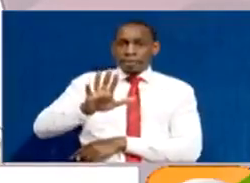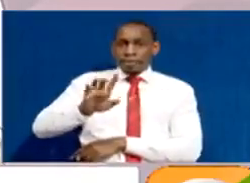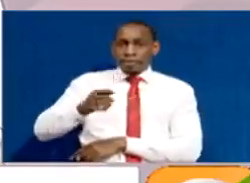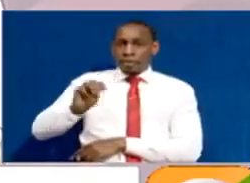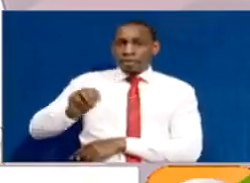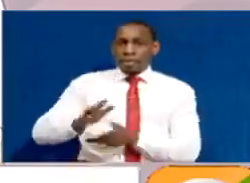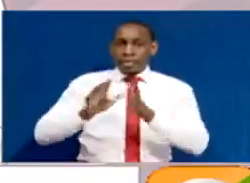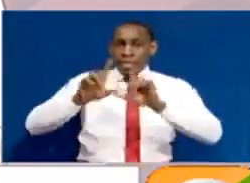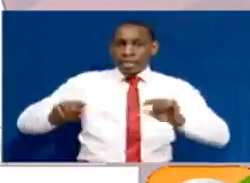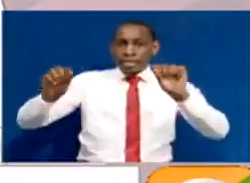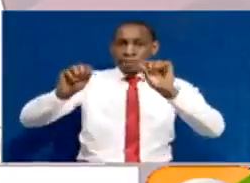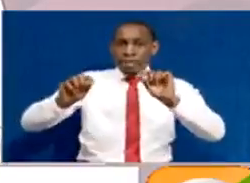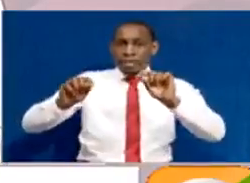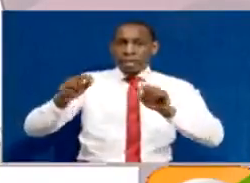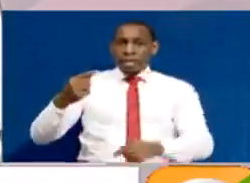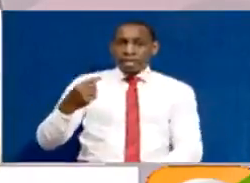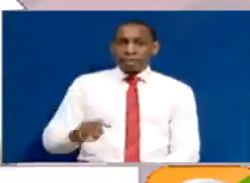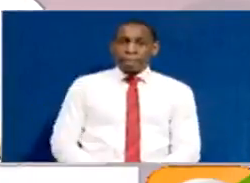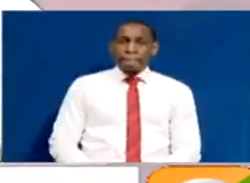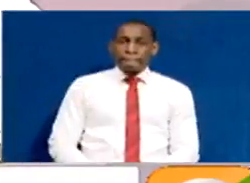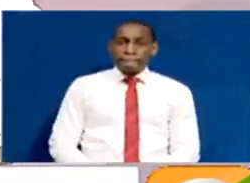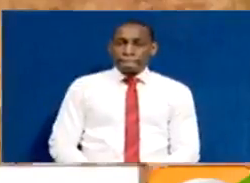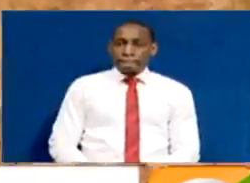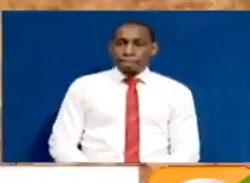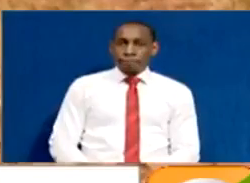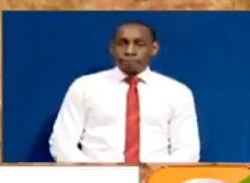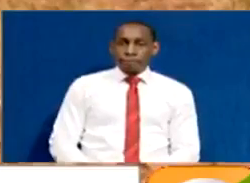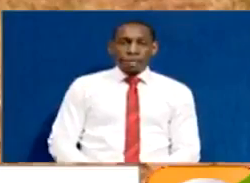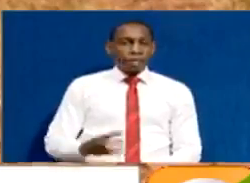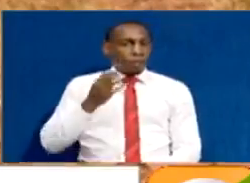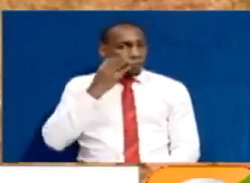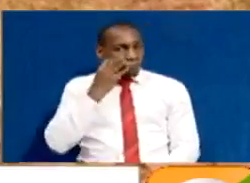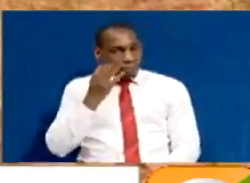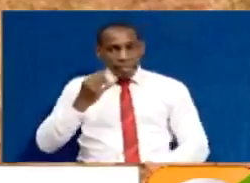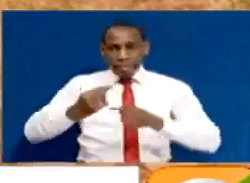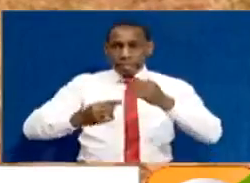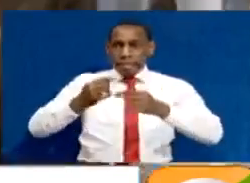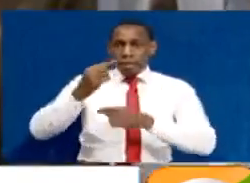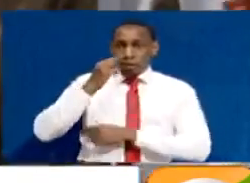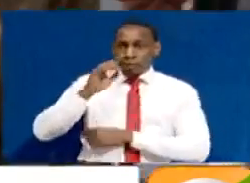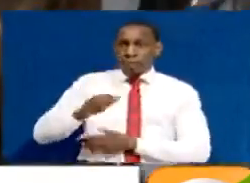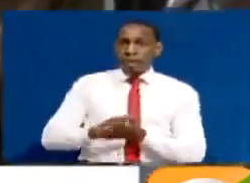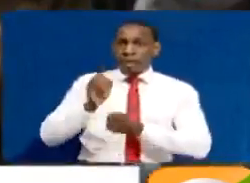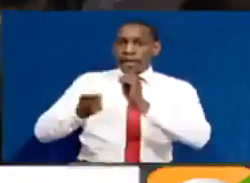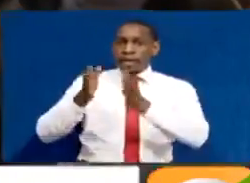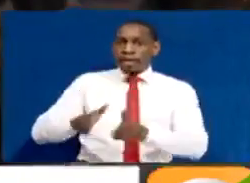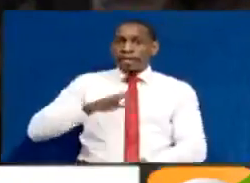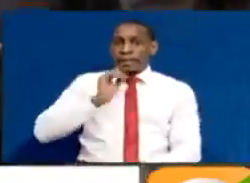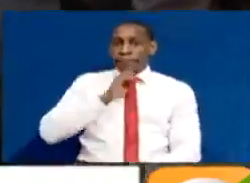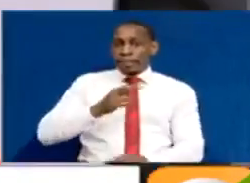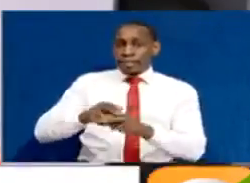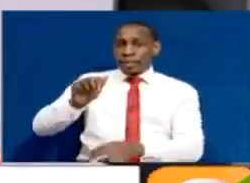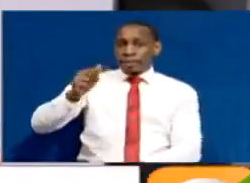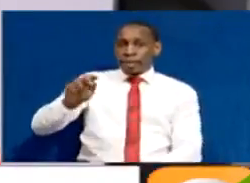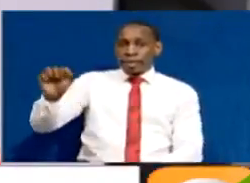huko Tokyo, Japan, katika nafasi ya 4. Wingu la simanzi limetanda nyumbani kwao marehemu mwanariadha Agnes